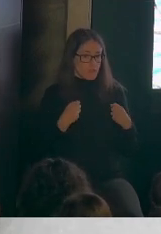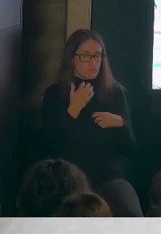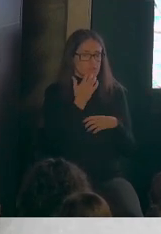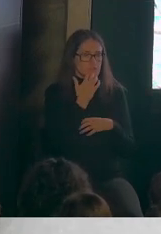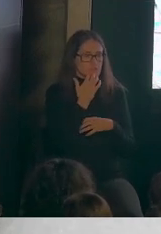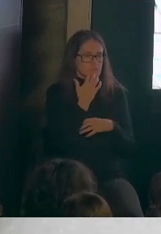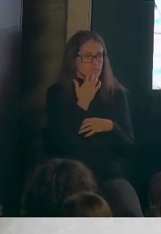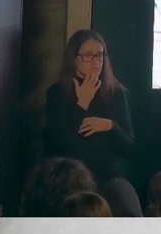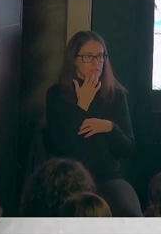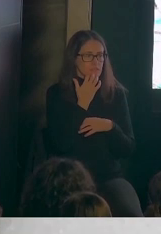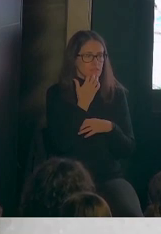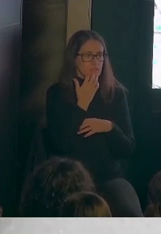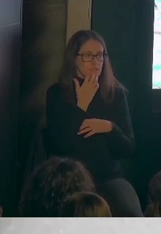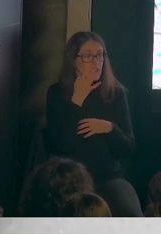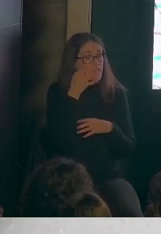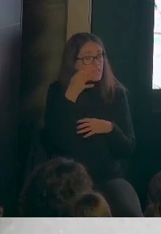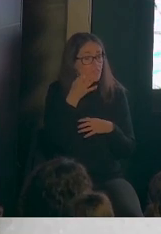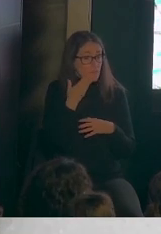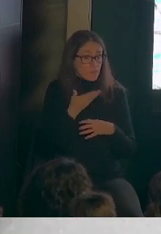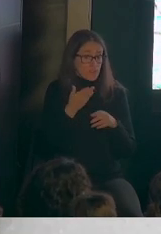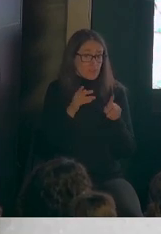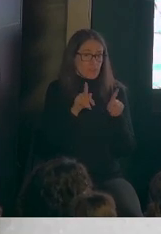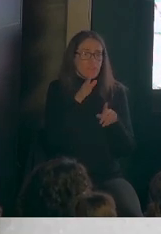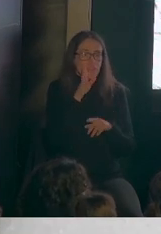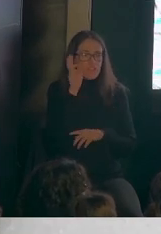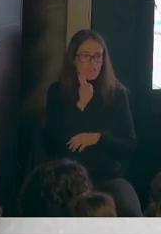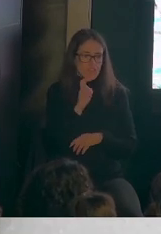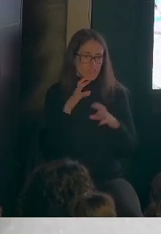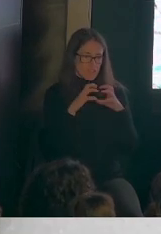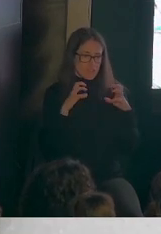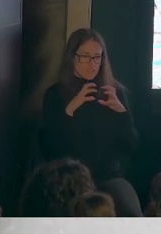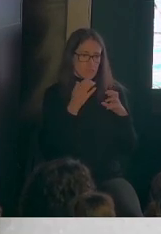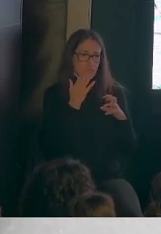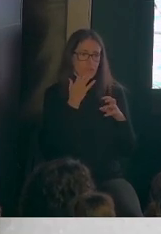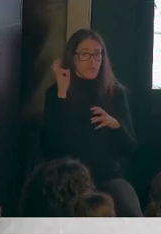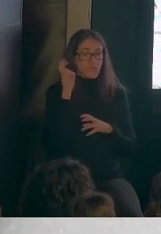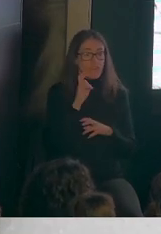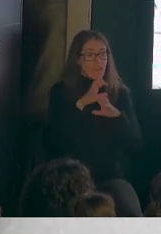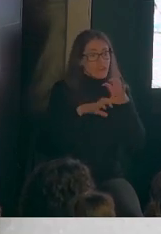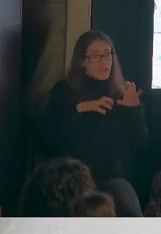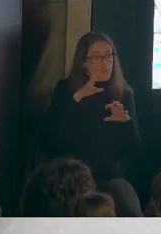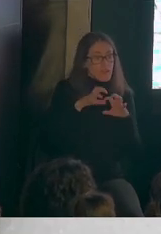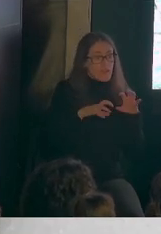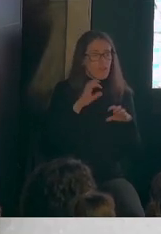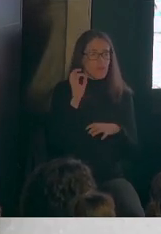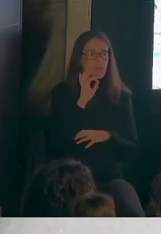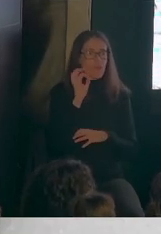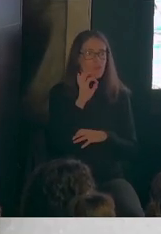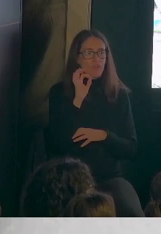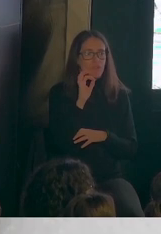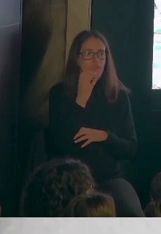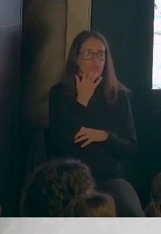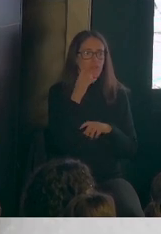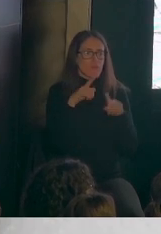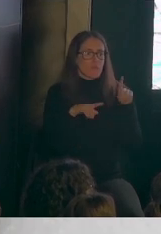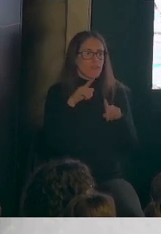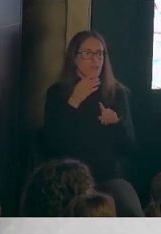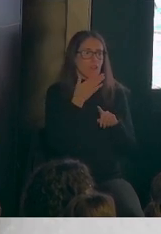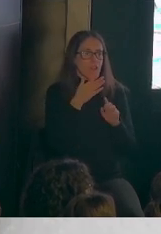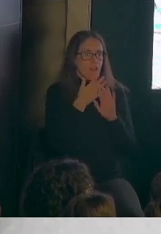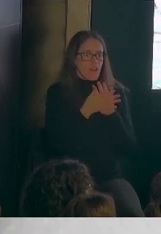sempre depèn molt de l'origen que vinguin, ¿vale? Si estem parlant de greixos animals, canvia molt si estem parlant d'una